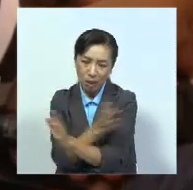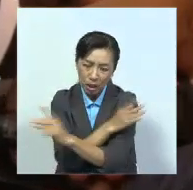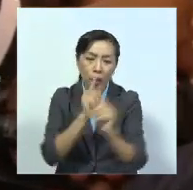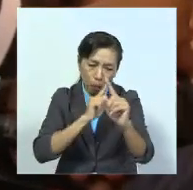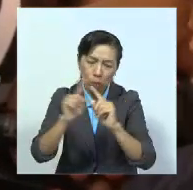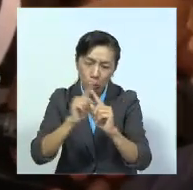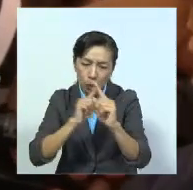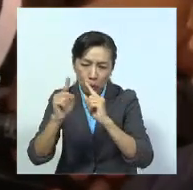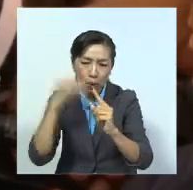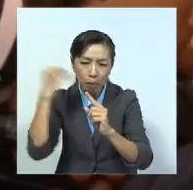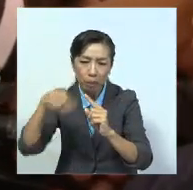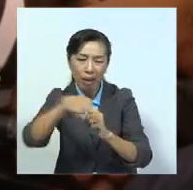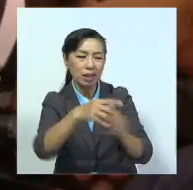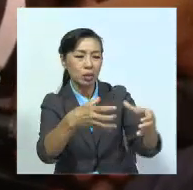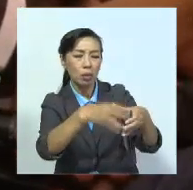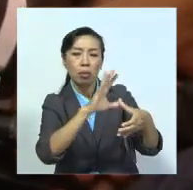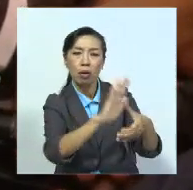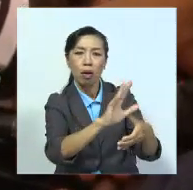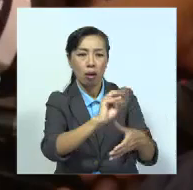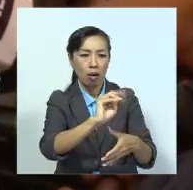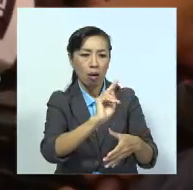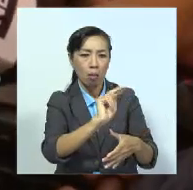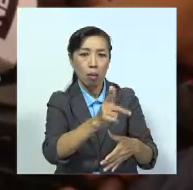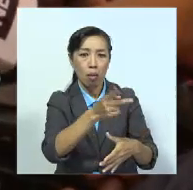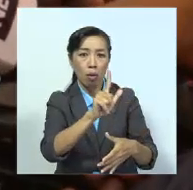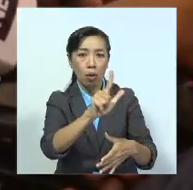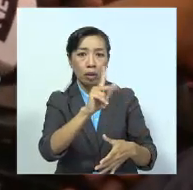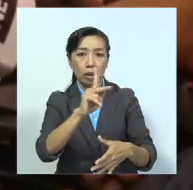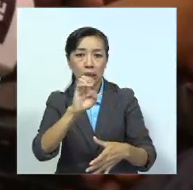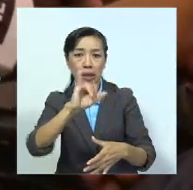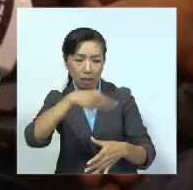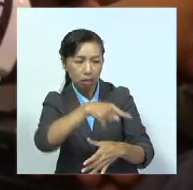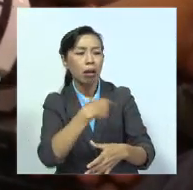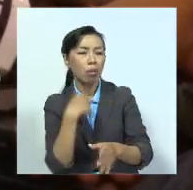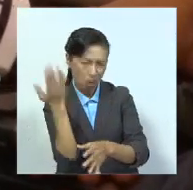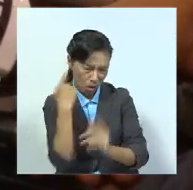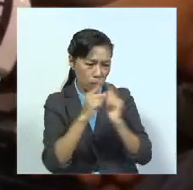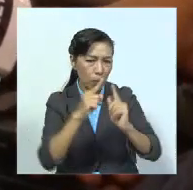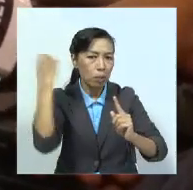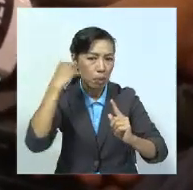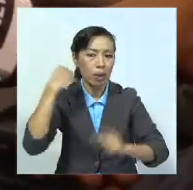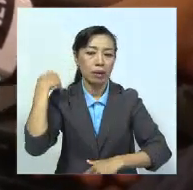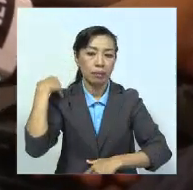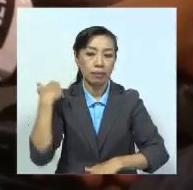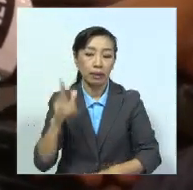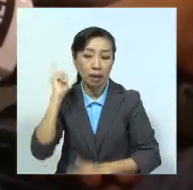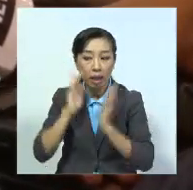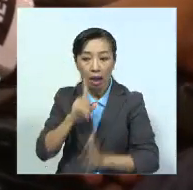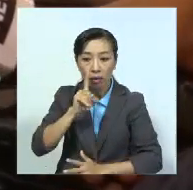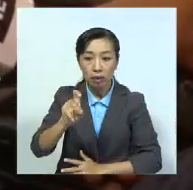แม้กระทั่งมงคลกิจเองนะครับก็ได้คุยกันมาโดยตลอดนะครับ คิดว่าถ้าพรรคเล็กจะคงทำงานกับผู้ว่าของฝ่ายช